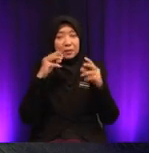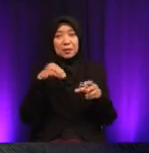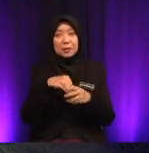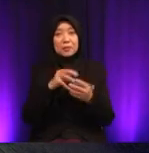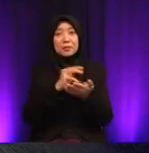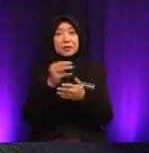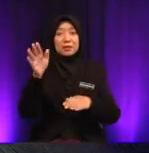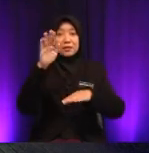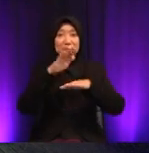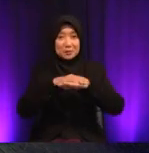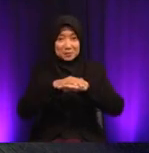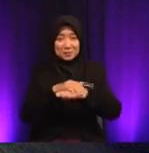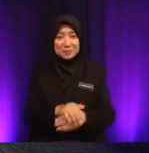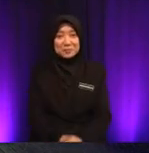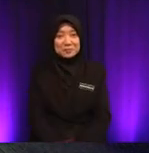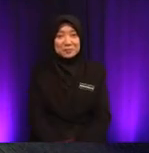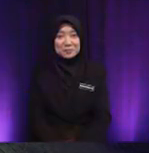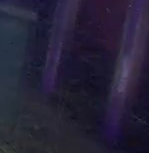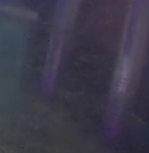atas Saranghae